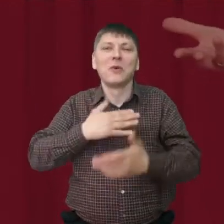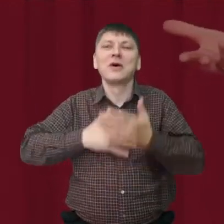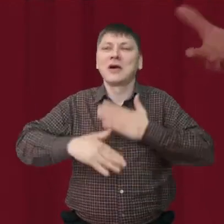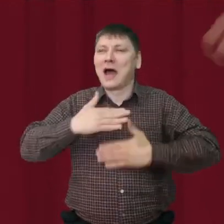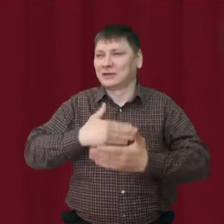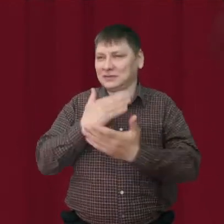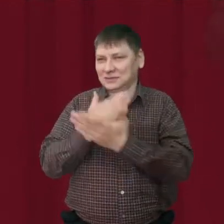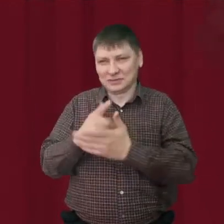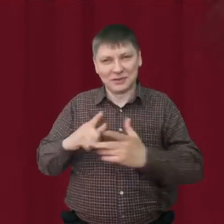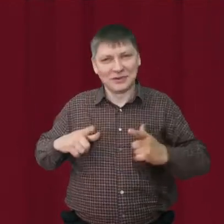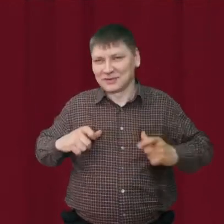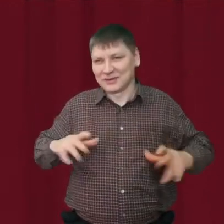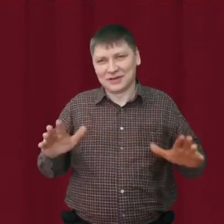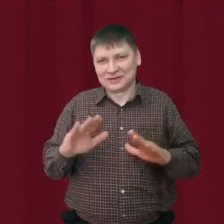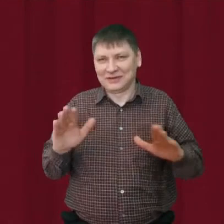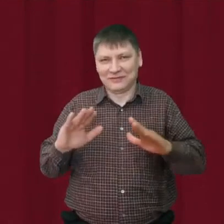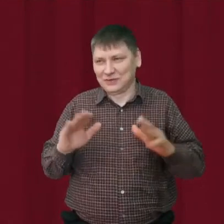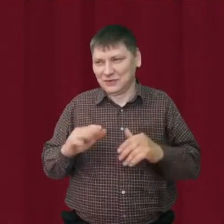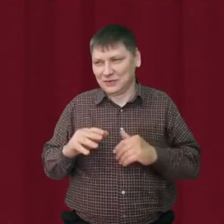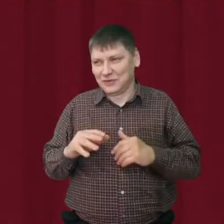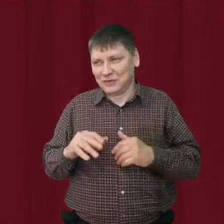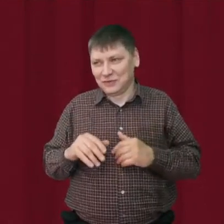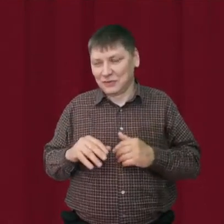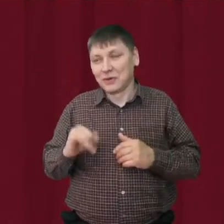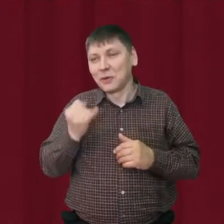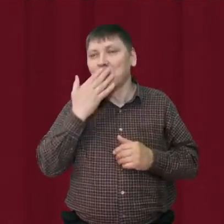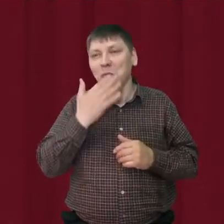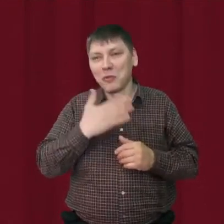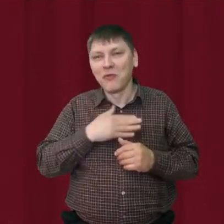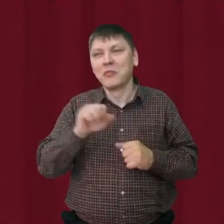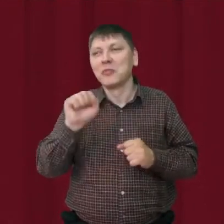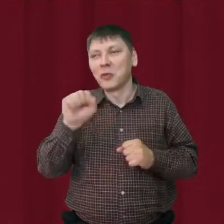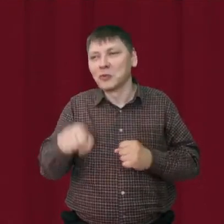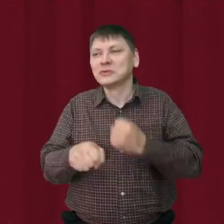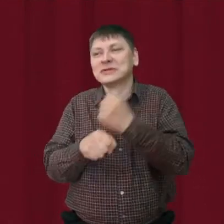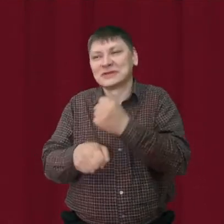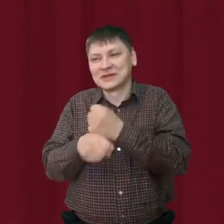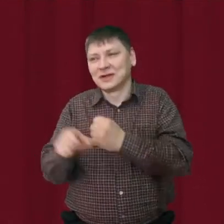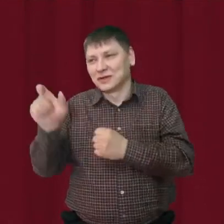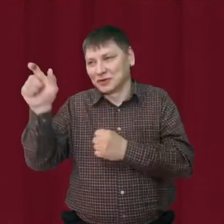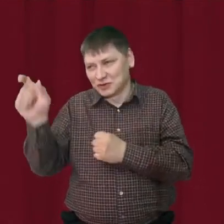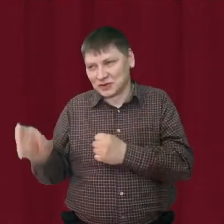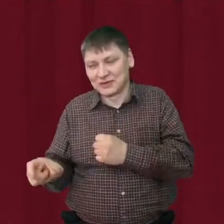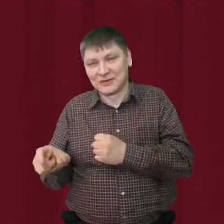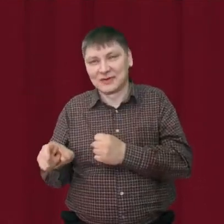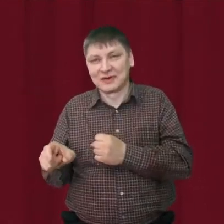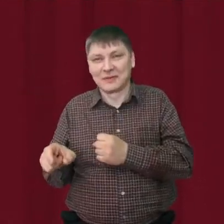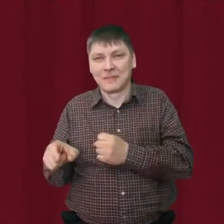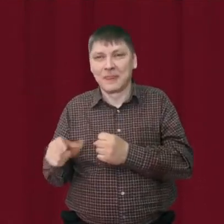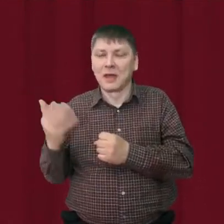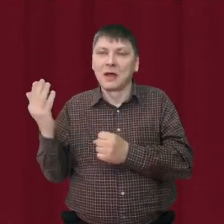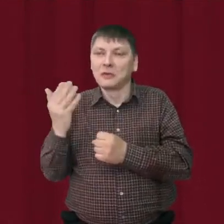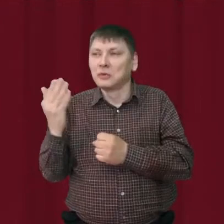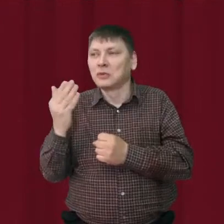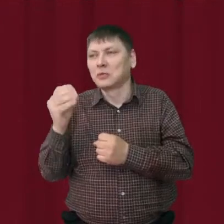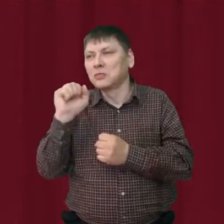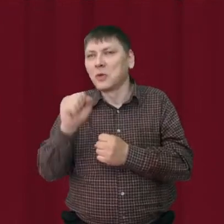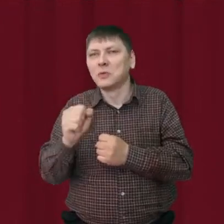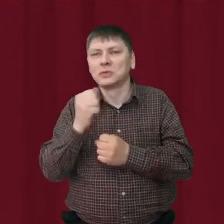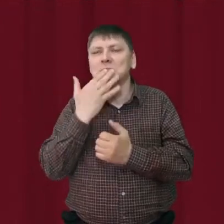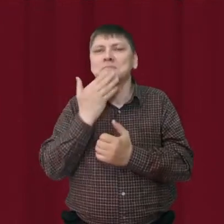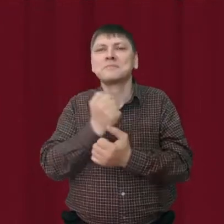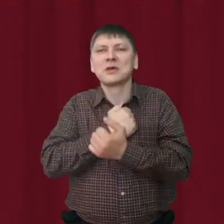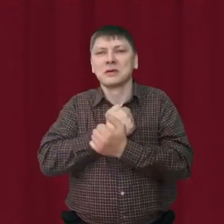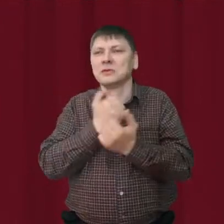завидовать. И поскольку любовь способна сделать человека именно таким, который оказывает милость,